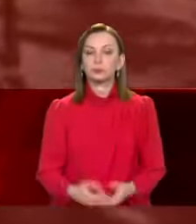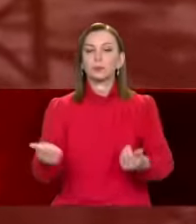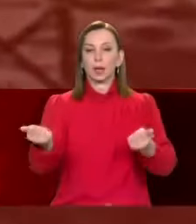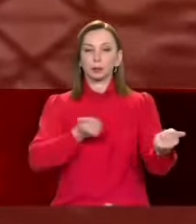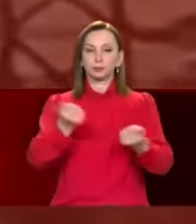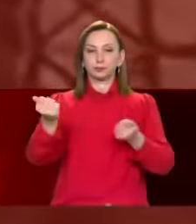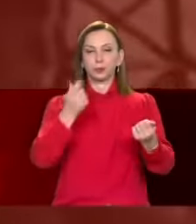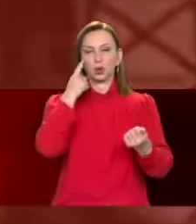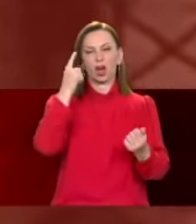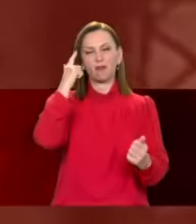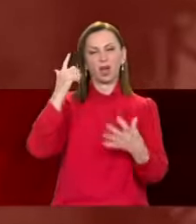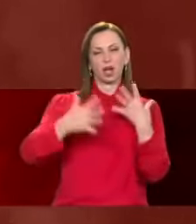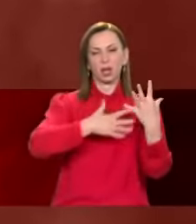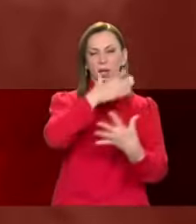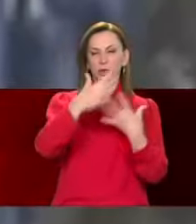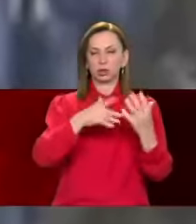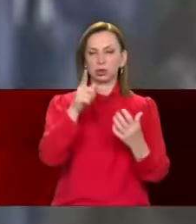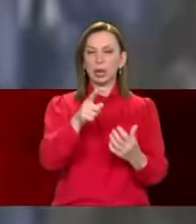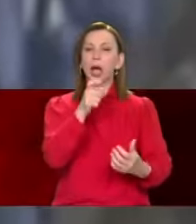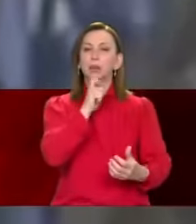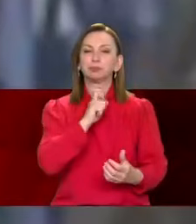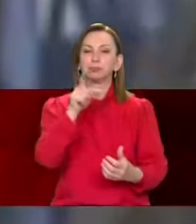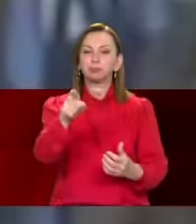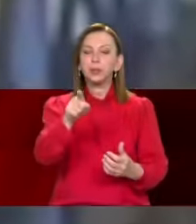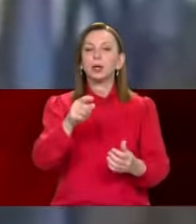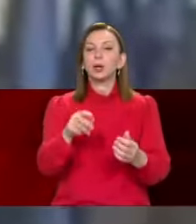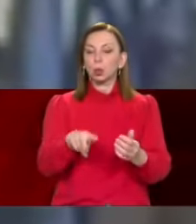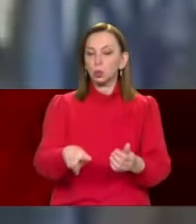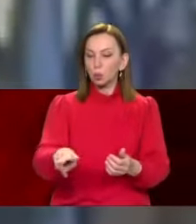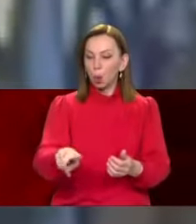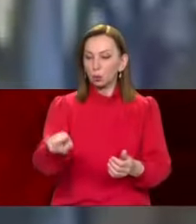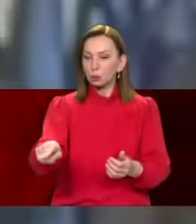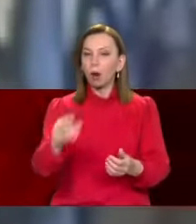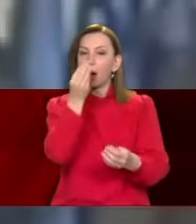Direksiyon hakimiyetini kaybetti, yol kenarındaki ağaca çarparak durabildi.